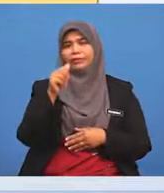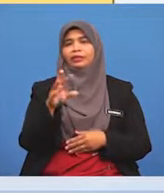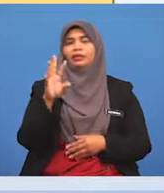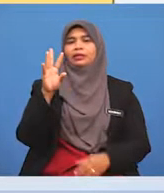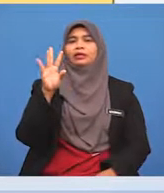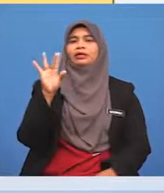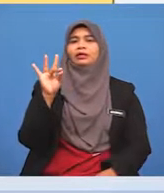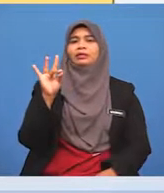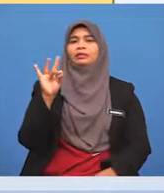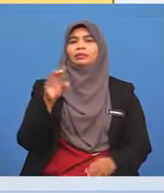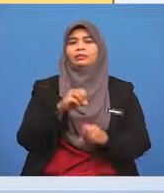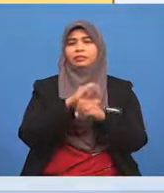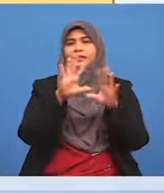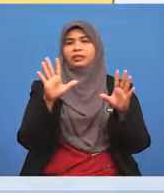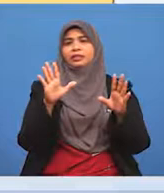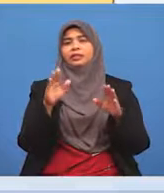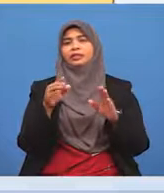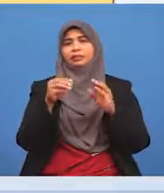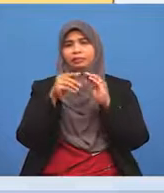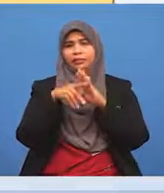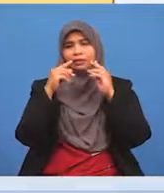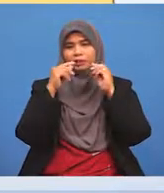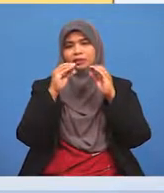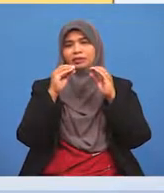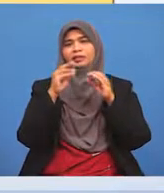kelapan, menjelaskan pengajaran ayat.